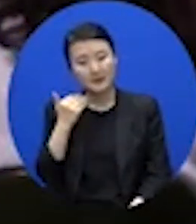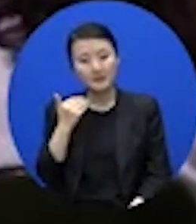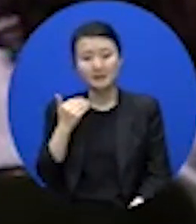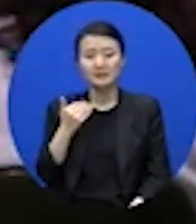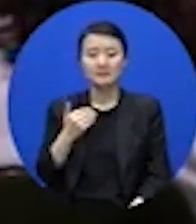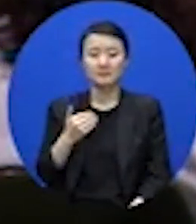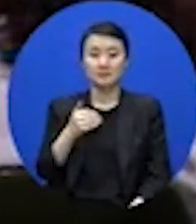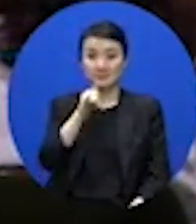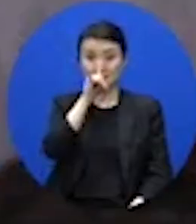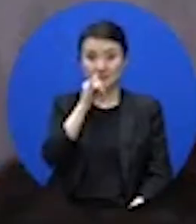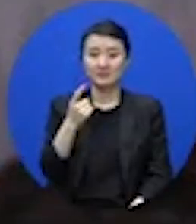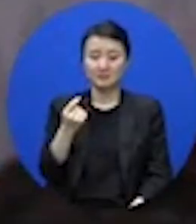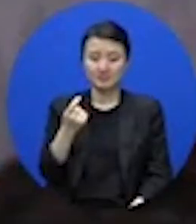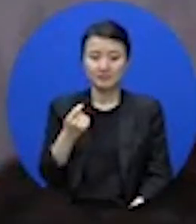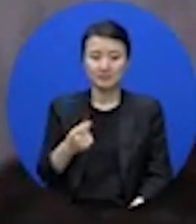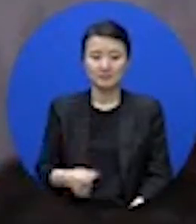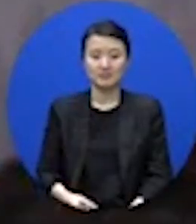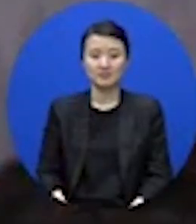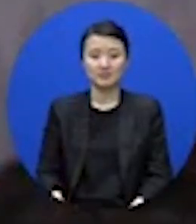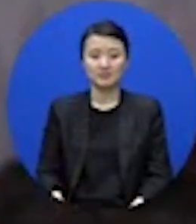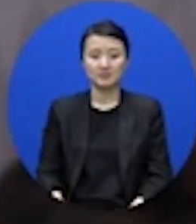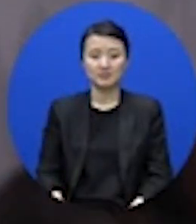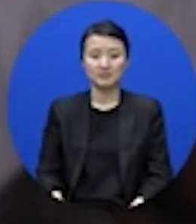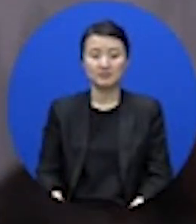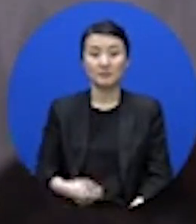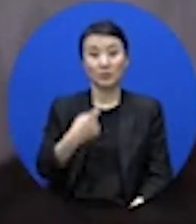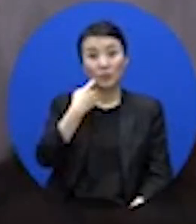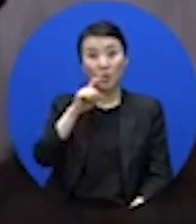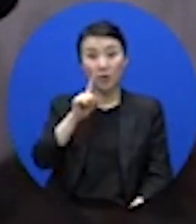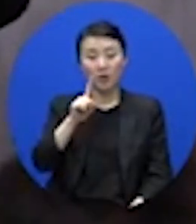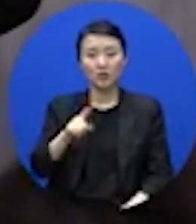노란색은 어디예요? 예, 자